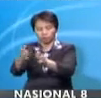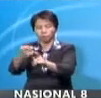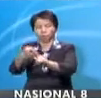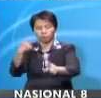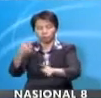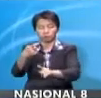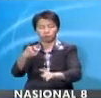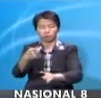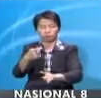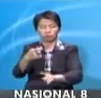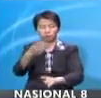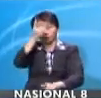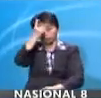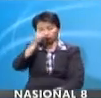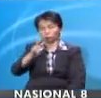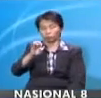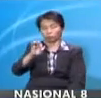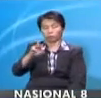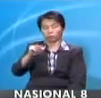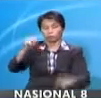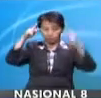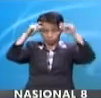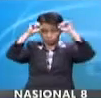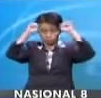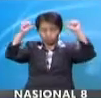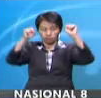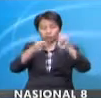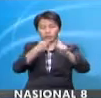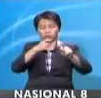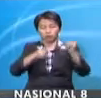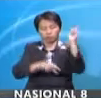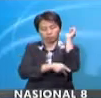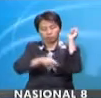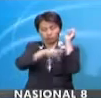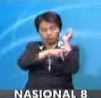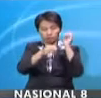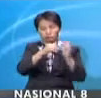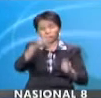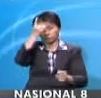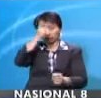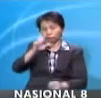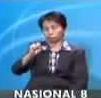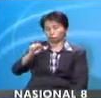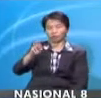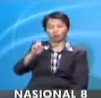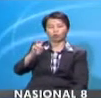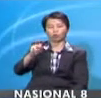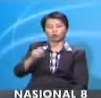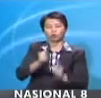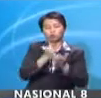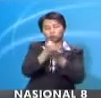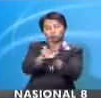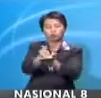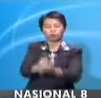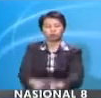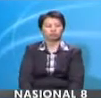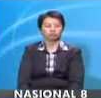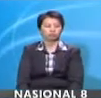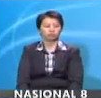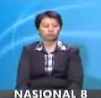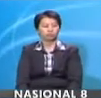daripada Dato' Wilpari, Senator Vigneswaran dengan Dato' Saravanan semua.